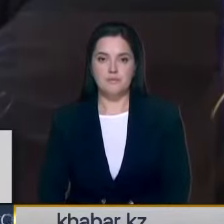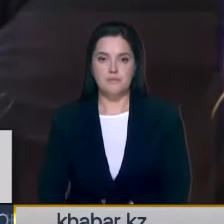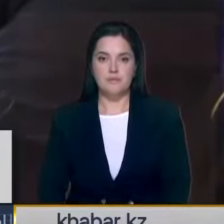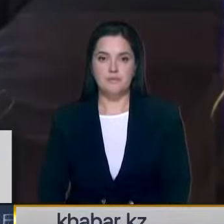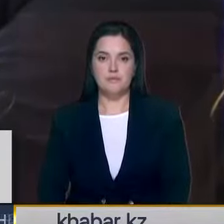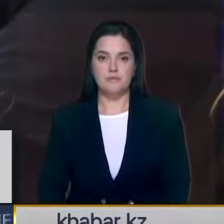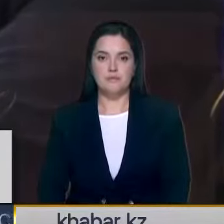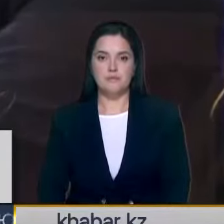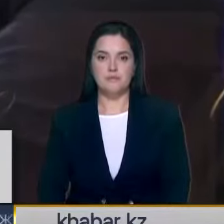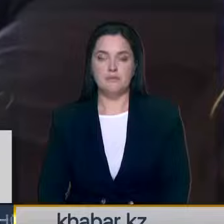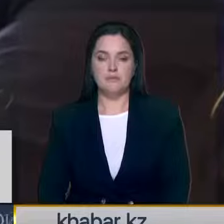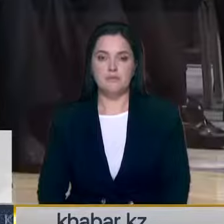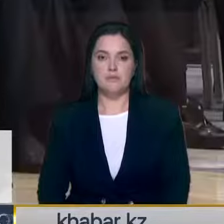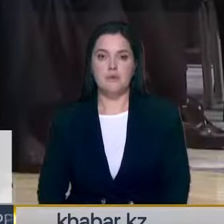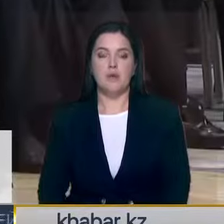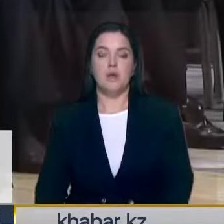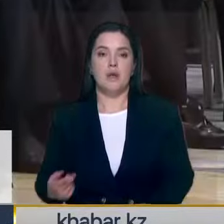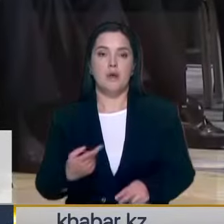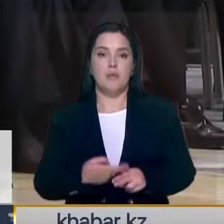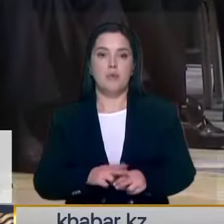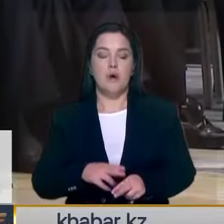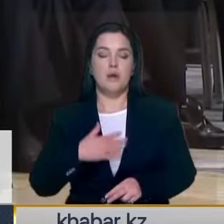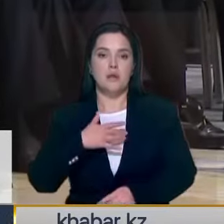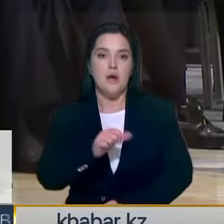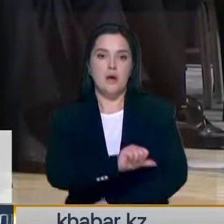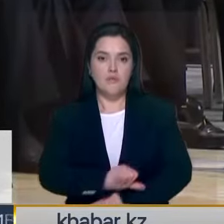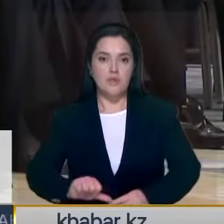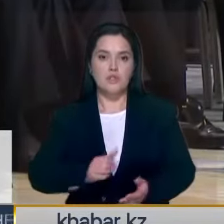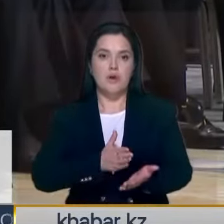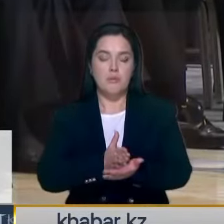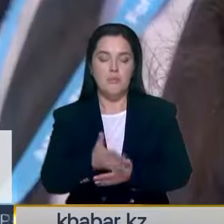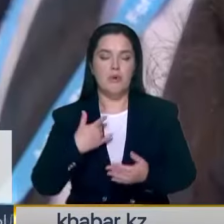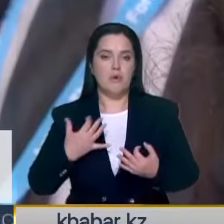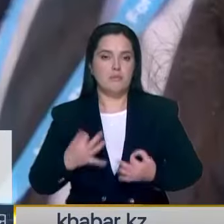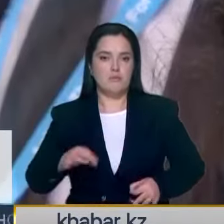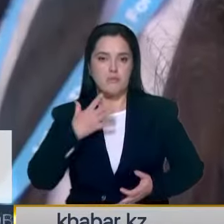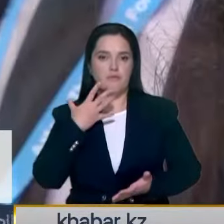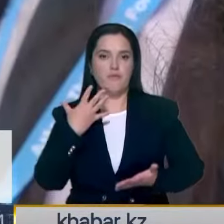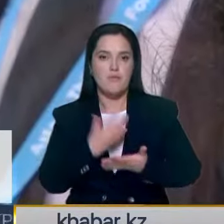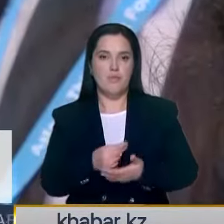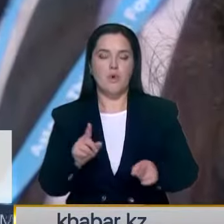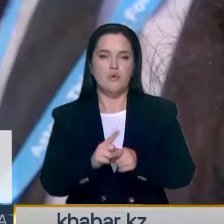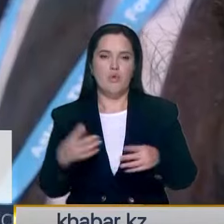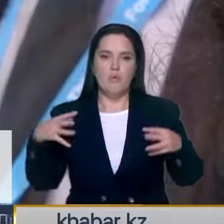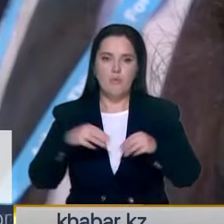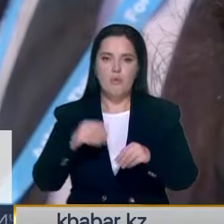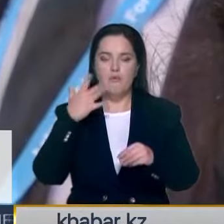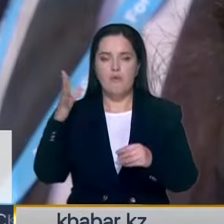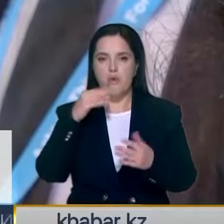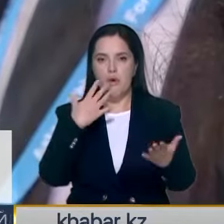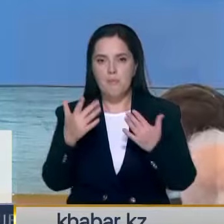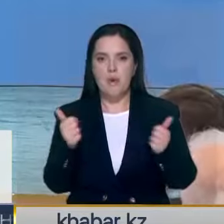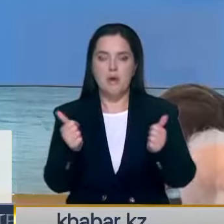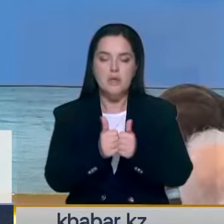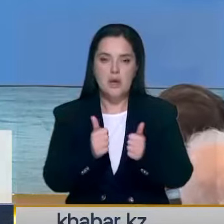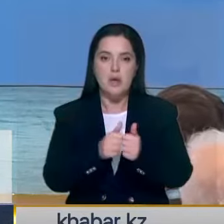сообщества ключевыми элементами нашей внешней политики являются независимость мультилатерализм региональная стабильность